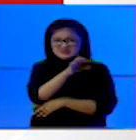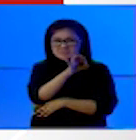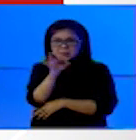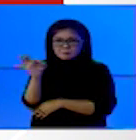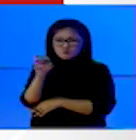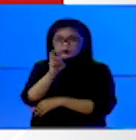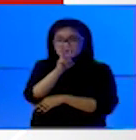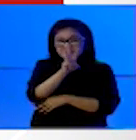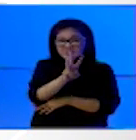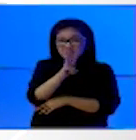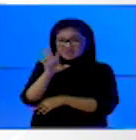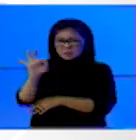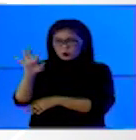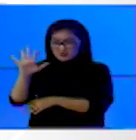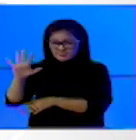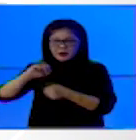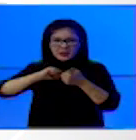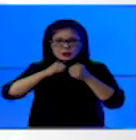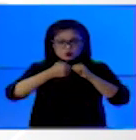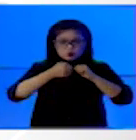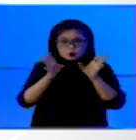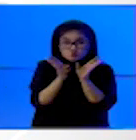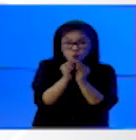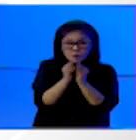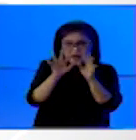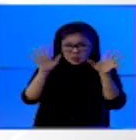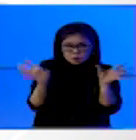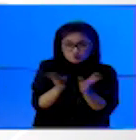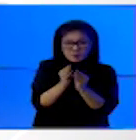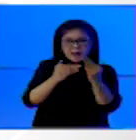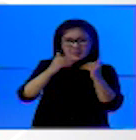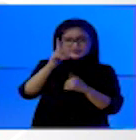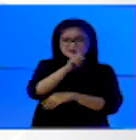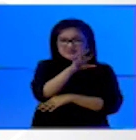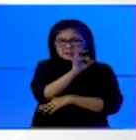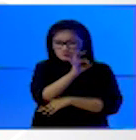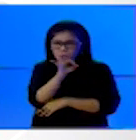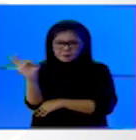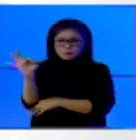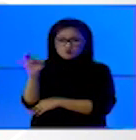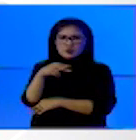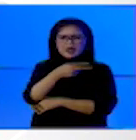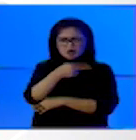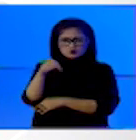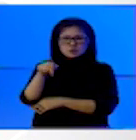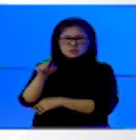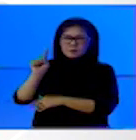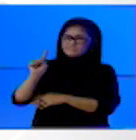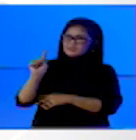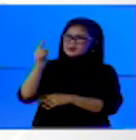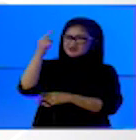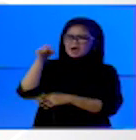100.303 kasus. Dengan jumlah total kasus menembus angka lebih dari 100 ribu, Indonesia kini menempati urutan pertama di